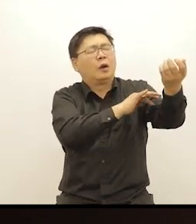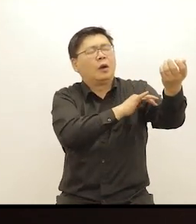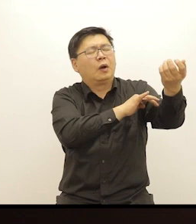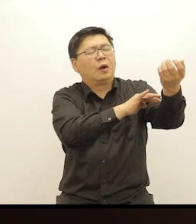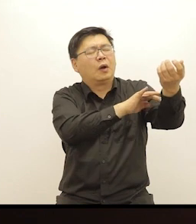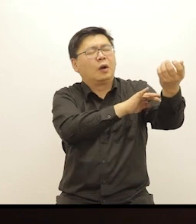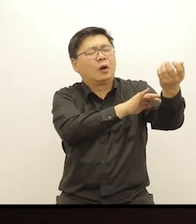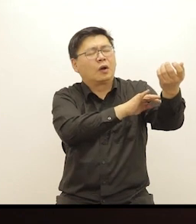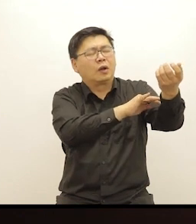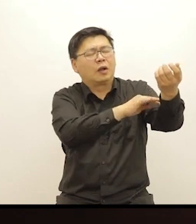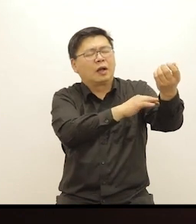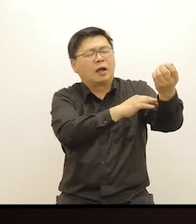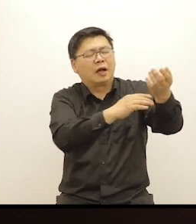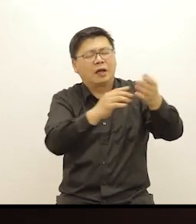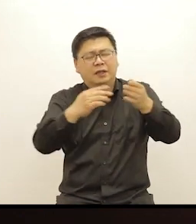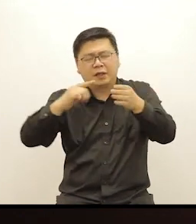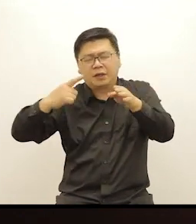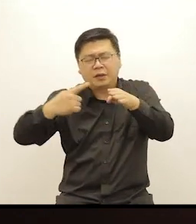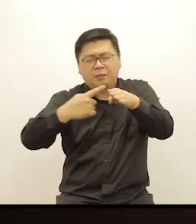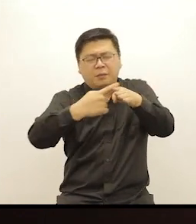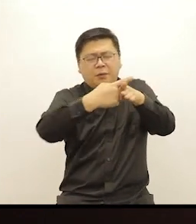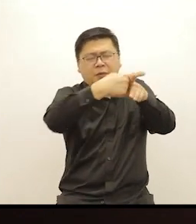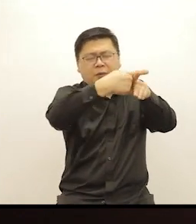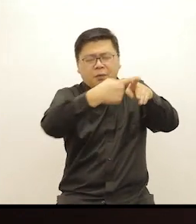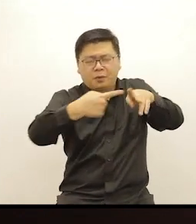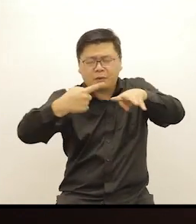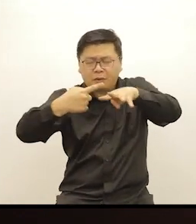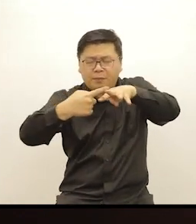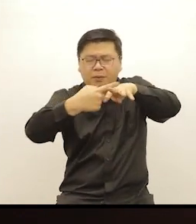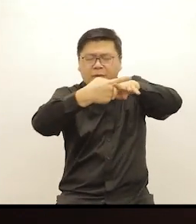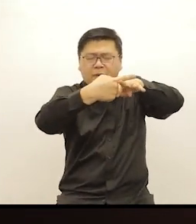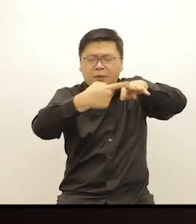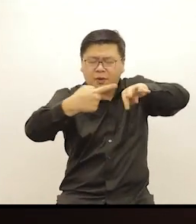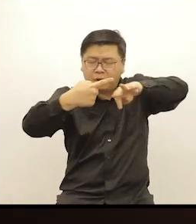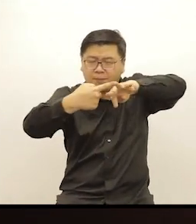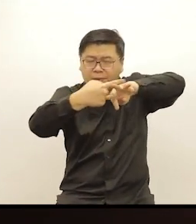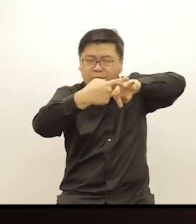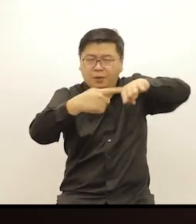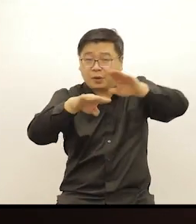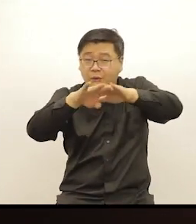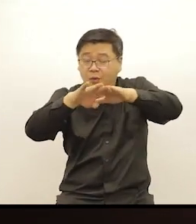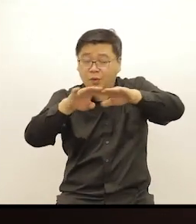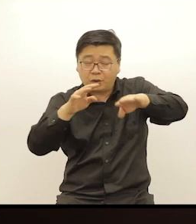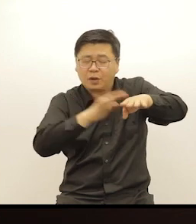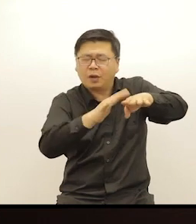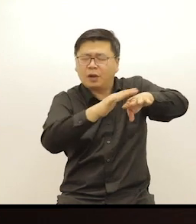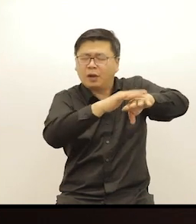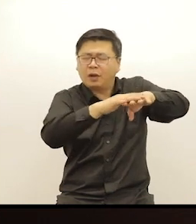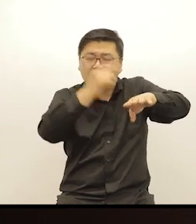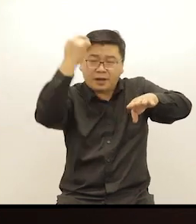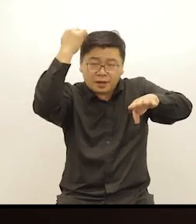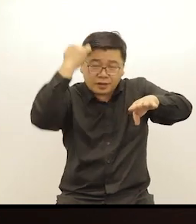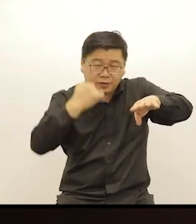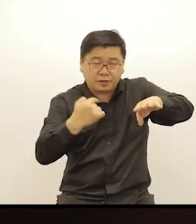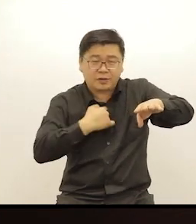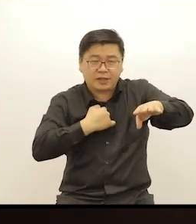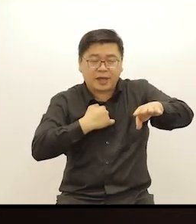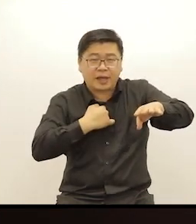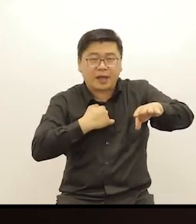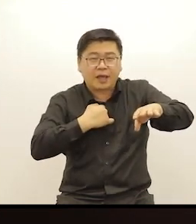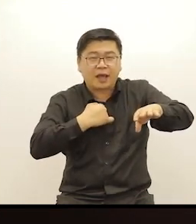곡의 부분 부분에 활이 어떻게 지나가는지 미리 오른손을 먼저 익히고 네. 그런 식으로 해서 저 나름대로의